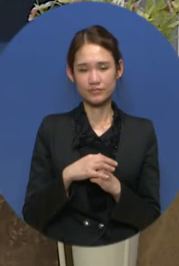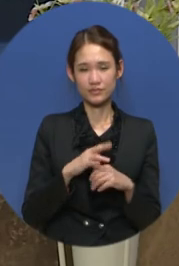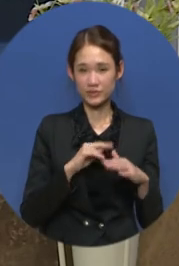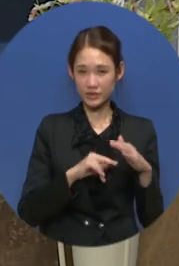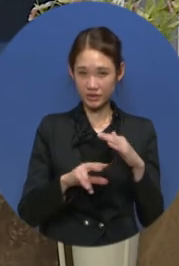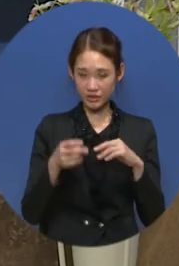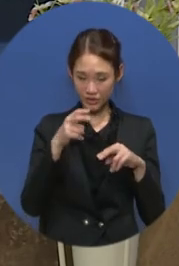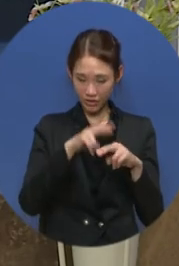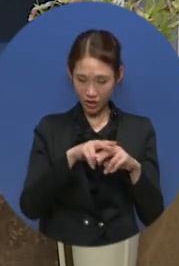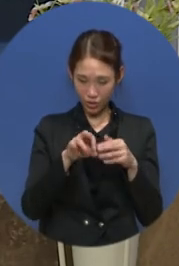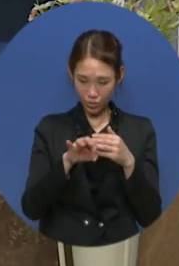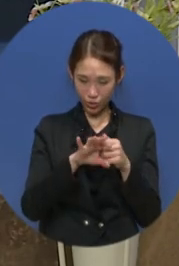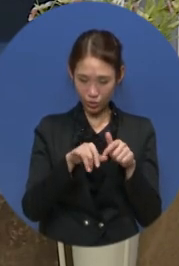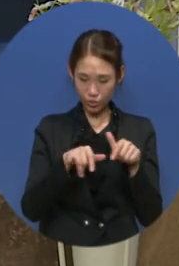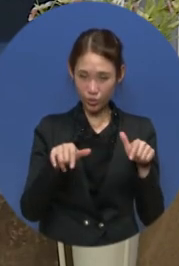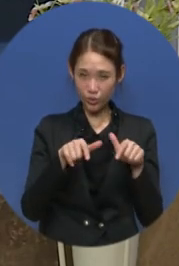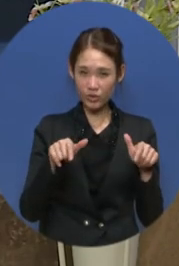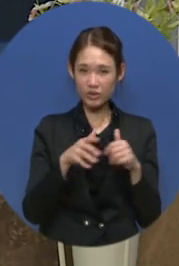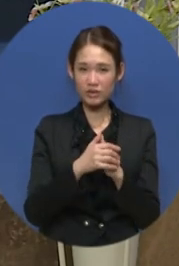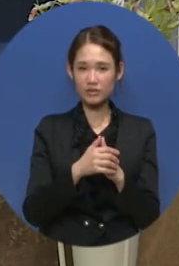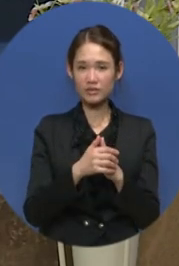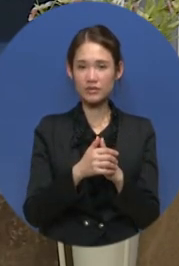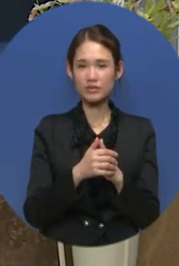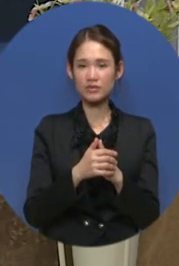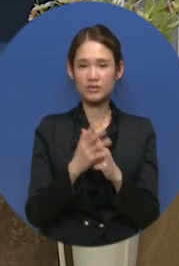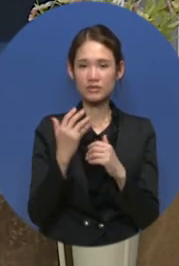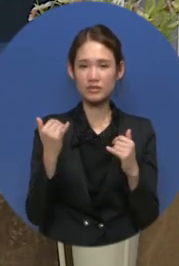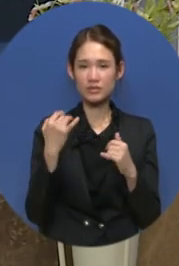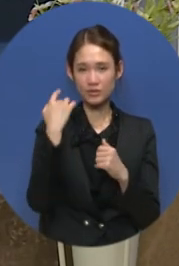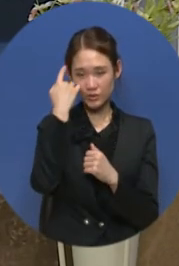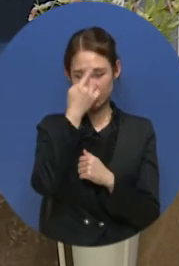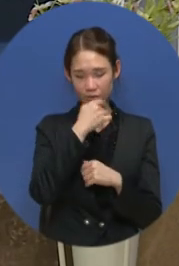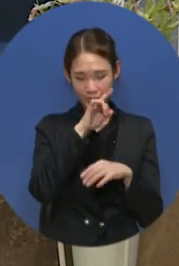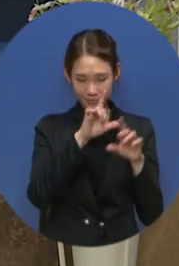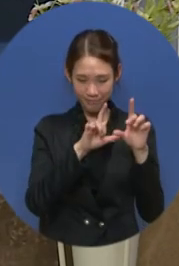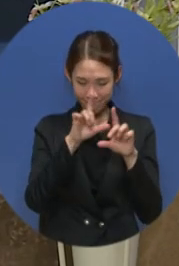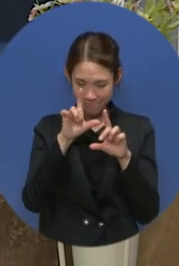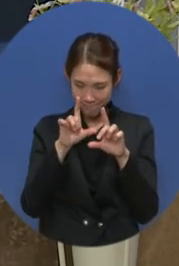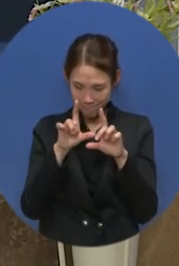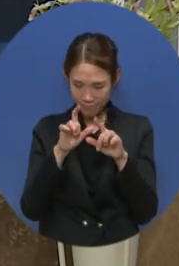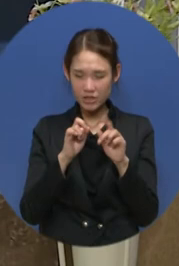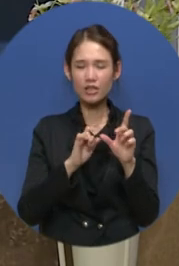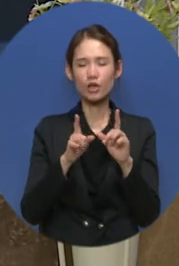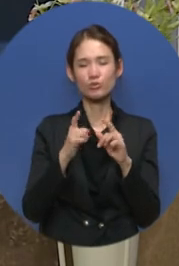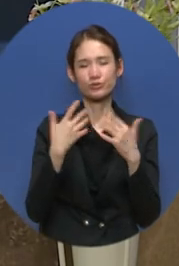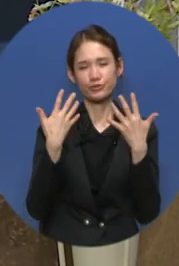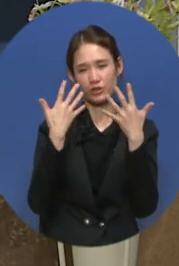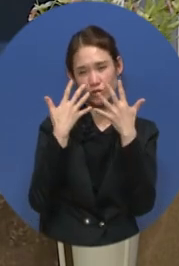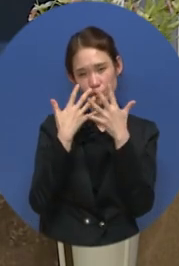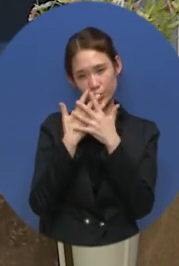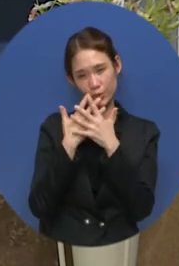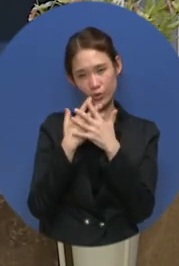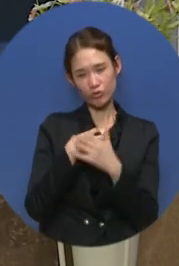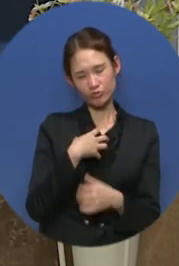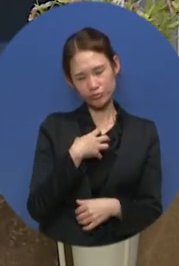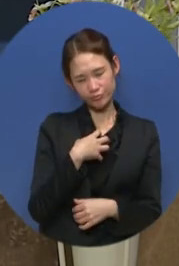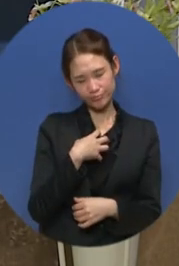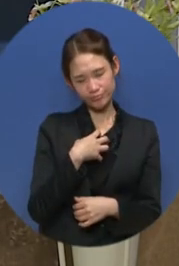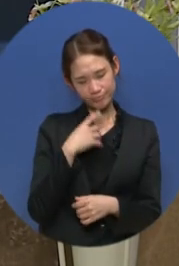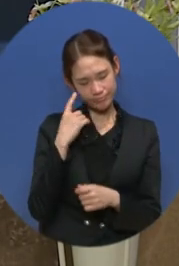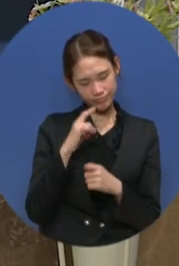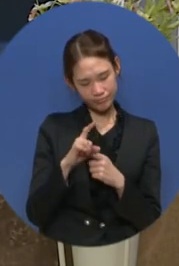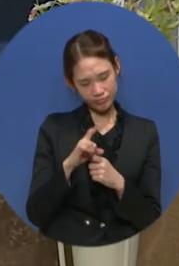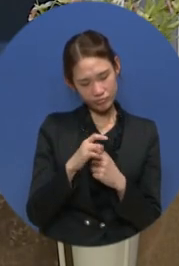지하철 같은 거를 타면은 네. 보통 일반인 그 일반적으로 모든 사람들이 좀 표정이 어둡고 네. 또 근심